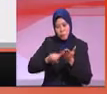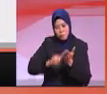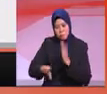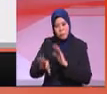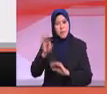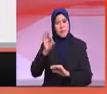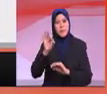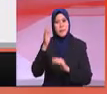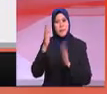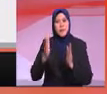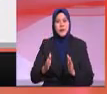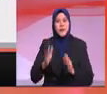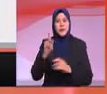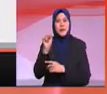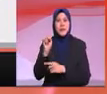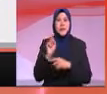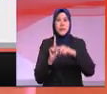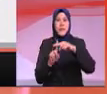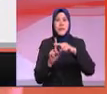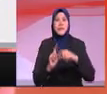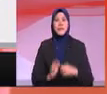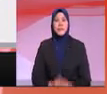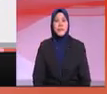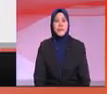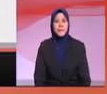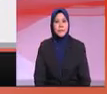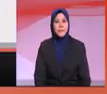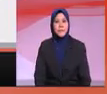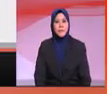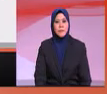yang terdedah pada kes-kes yang positif. Next.